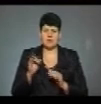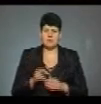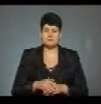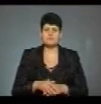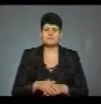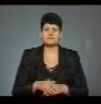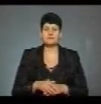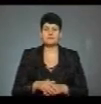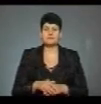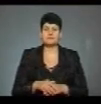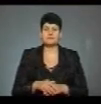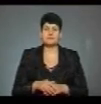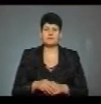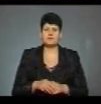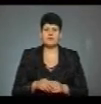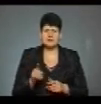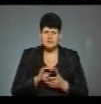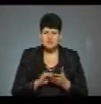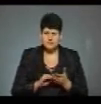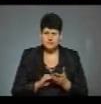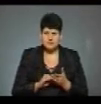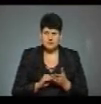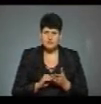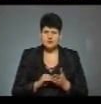стрільців. Що?